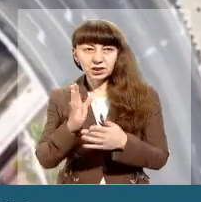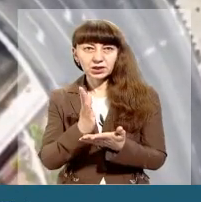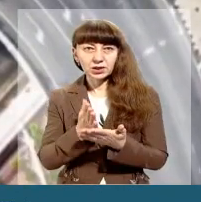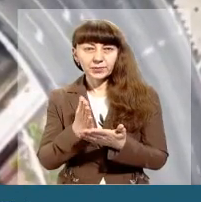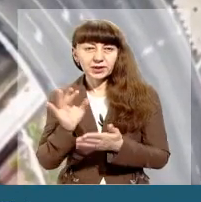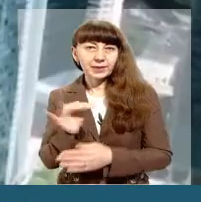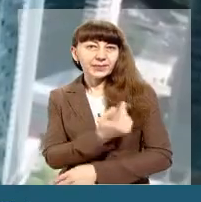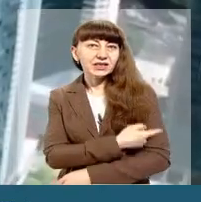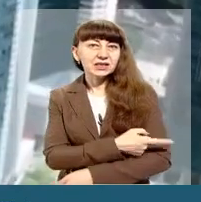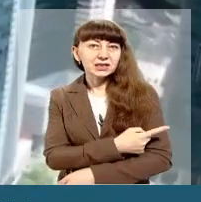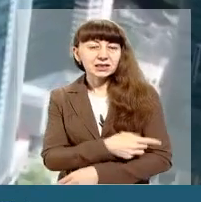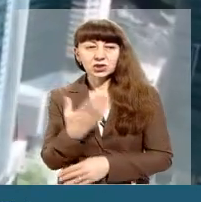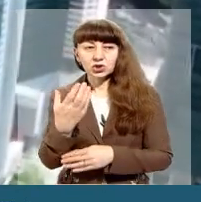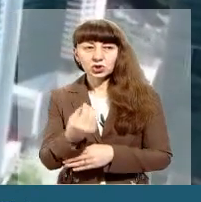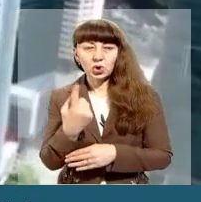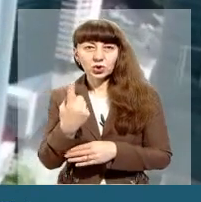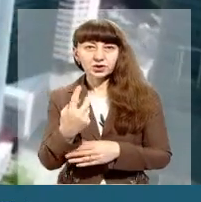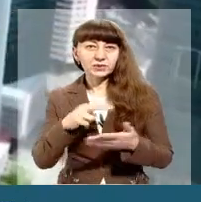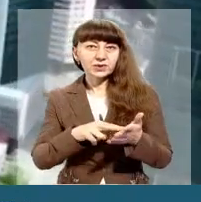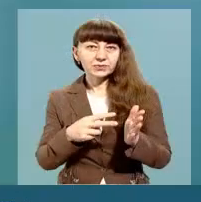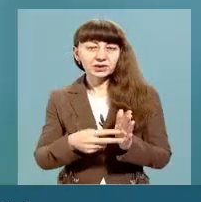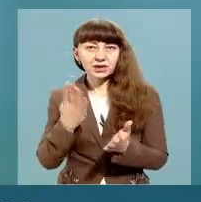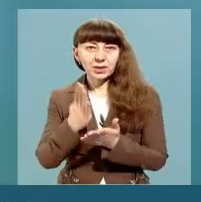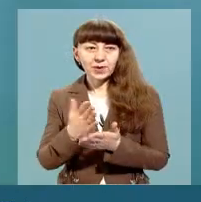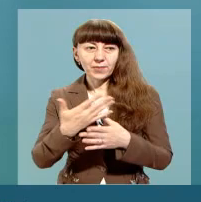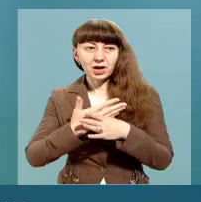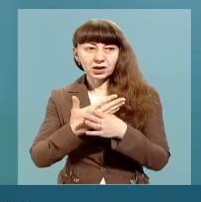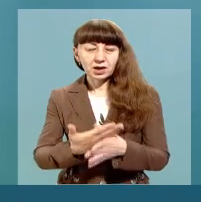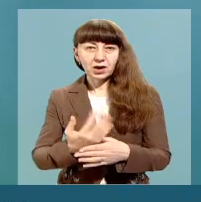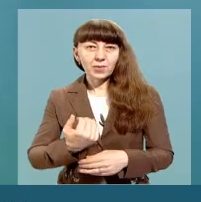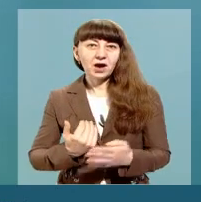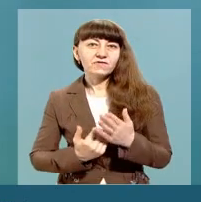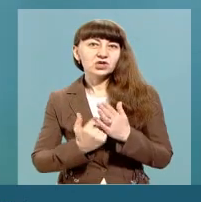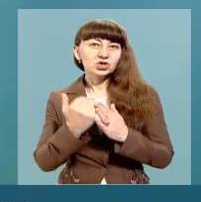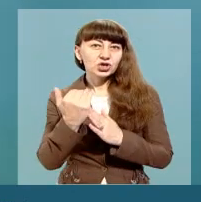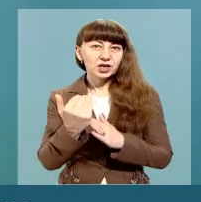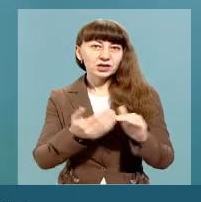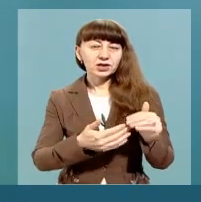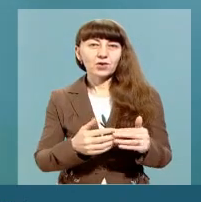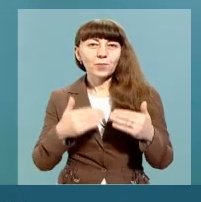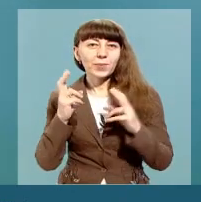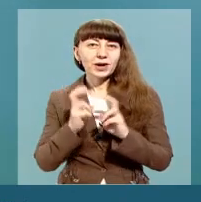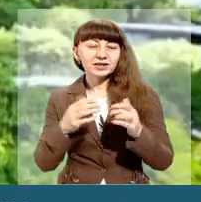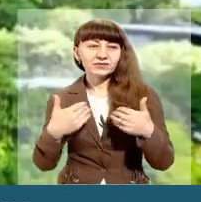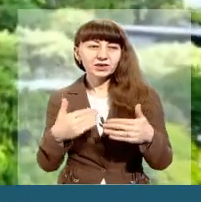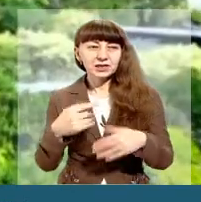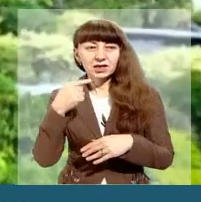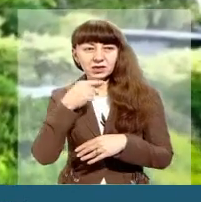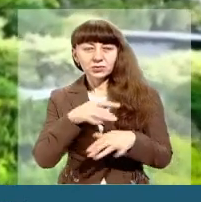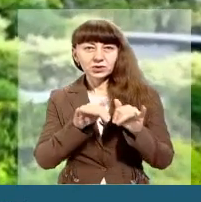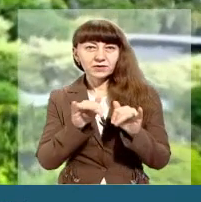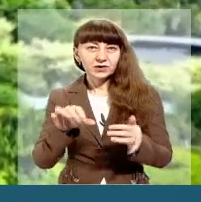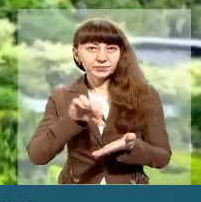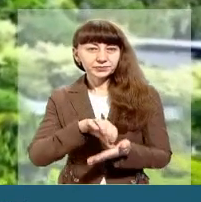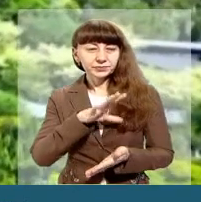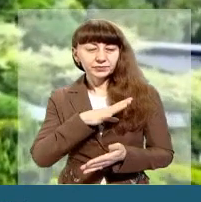и медицине. Еще одним перспективным направлением, способствующим повышению производительности и экономическому росту, в